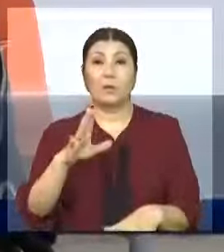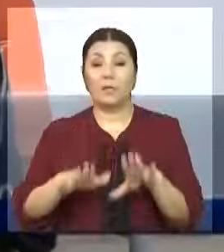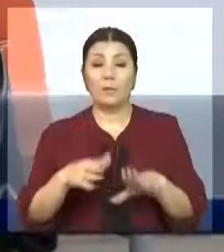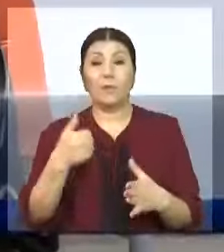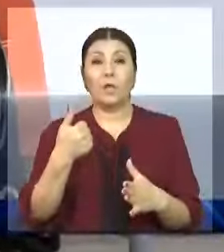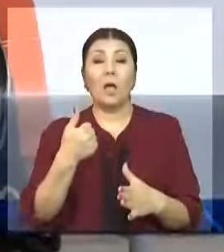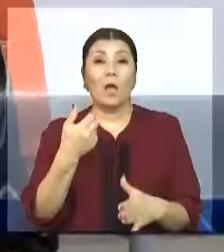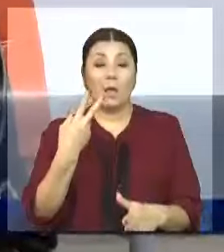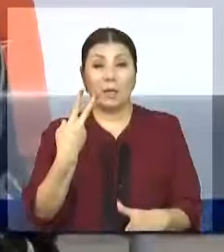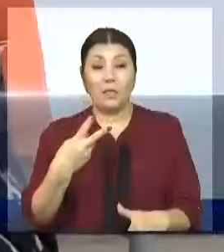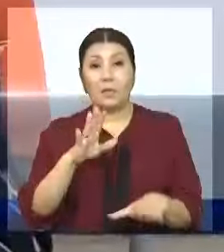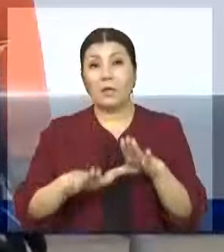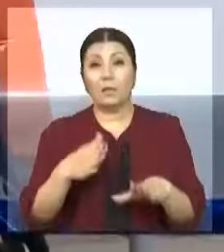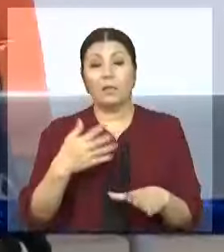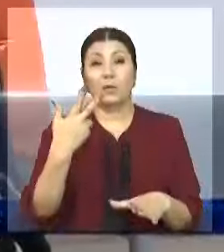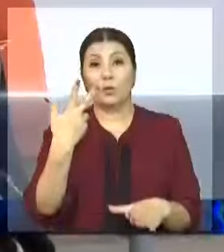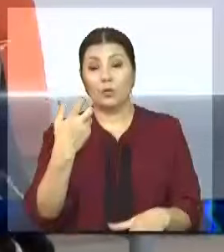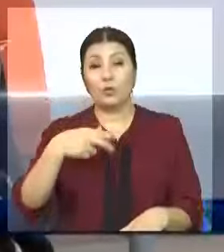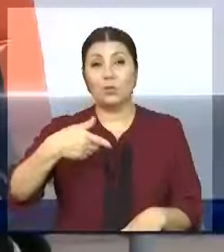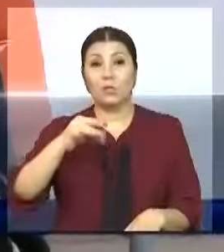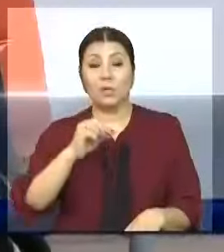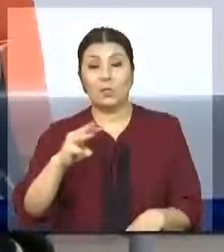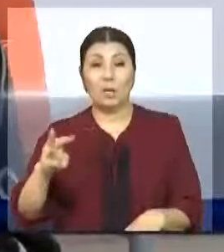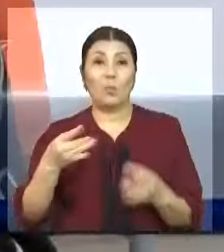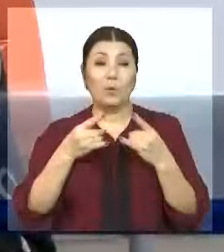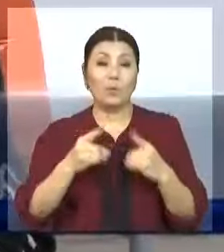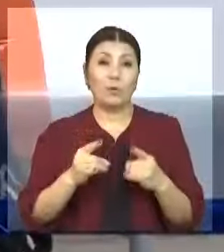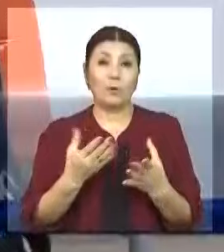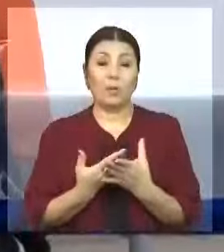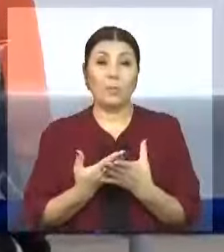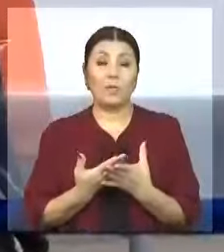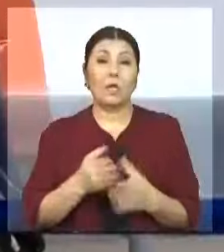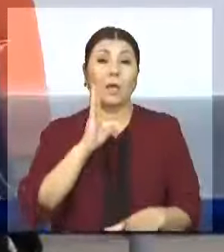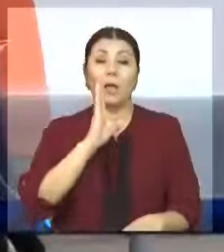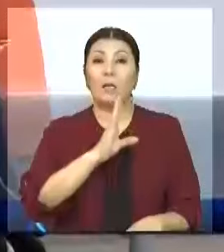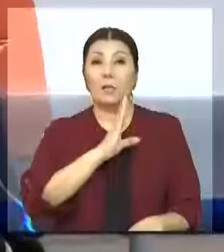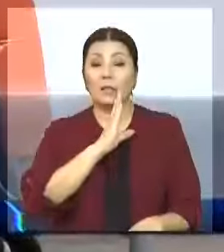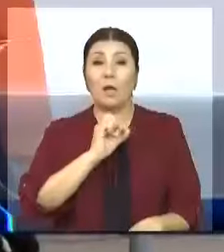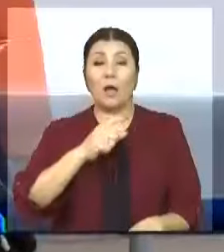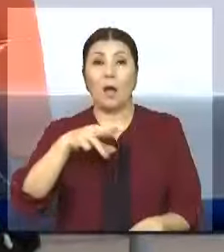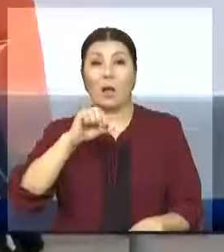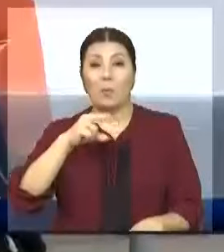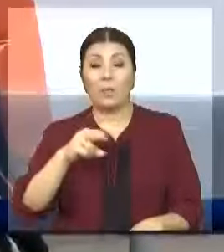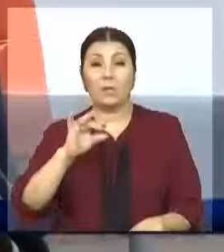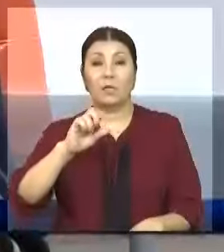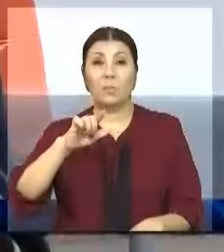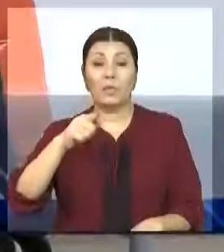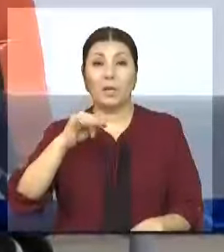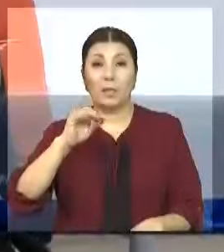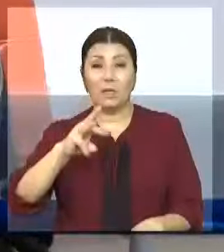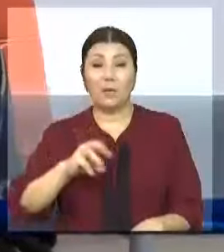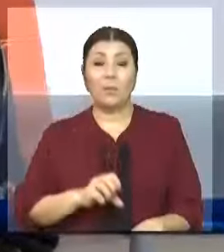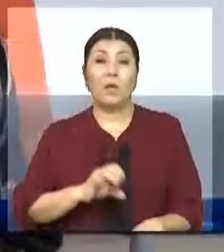600, 2 келі 200 және 2 келі 300 болып дүние келген. Атанасы оларға Ахмат, Ибрагим және Әбдікәрім